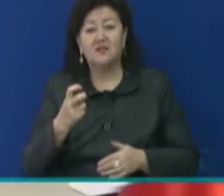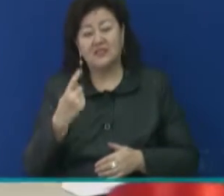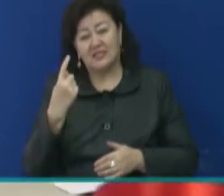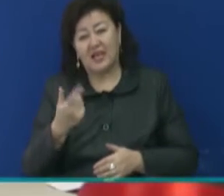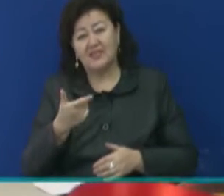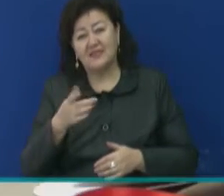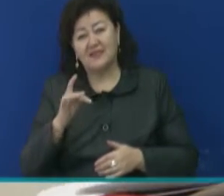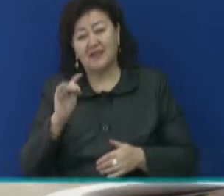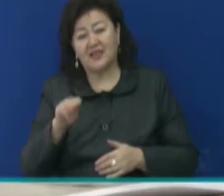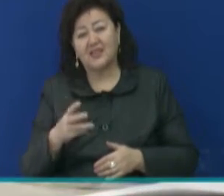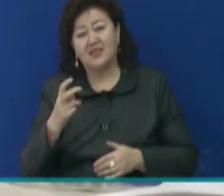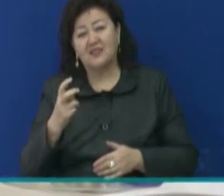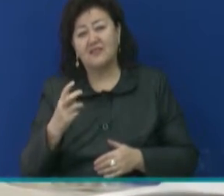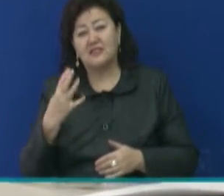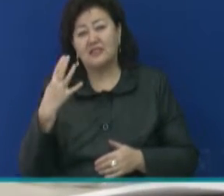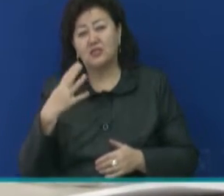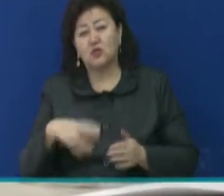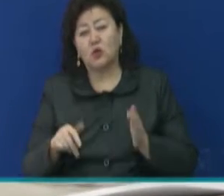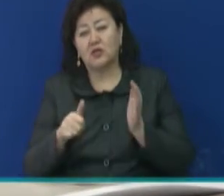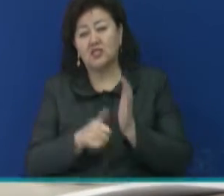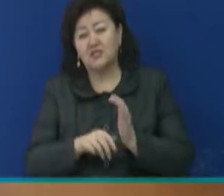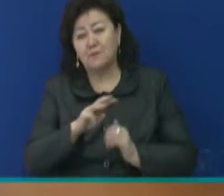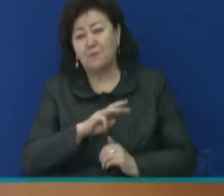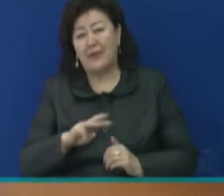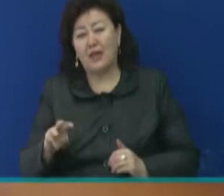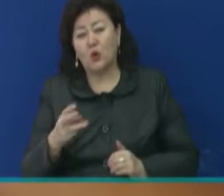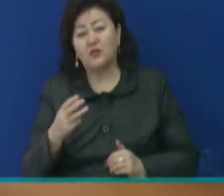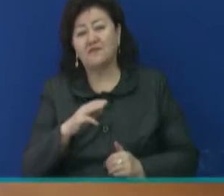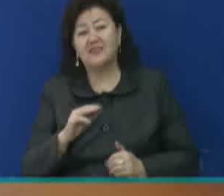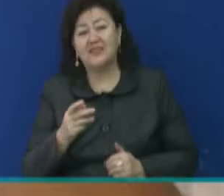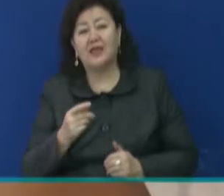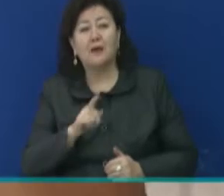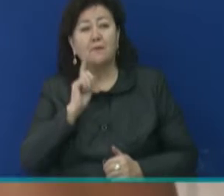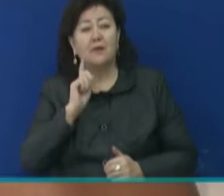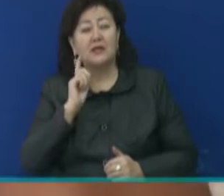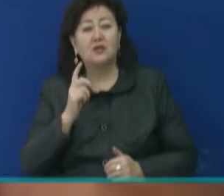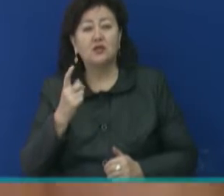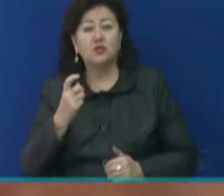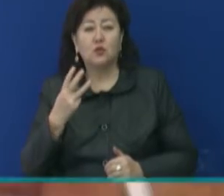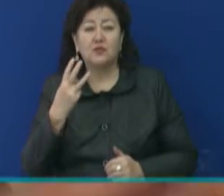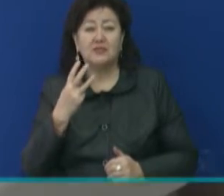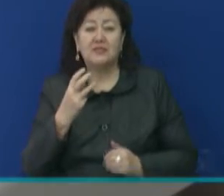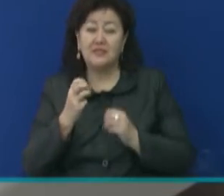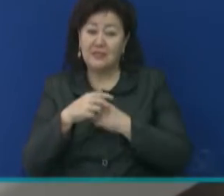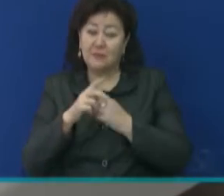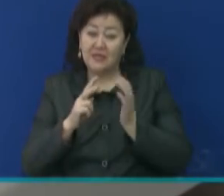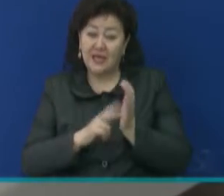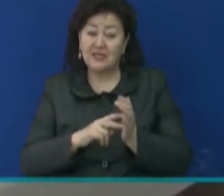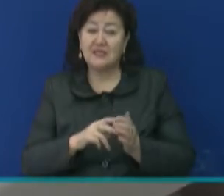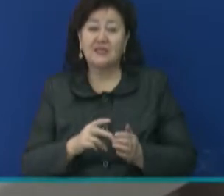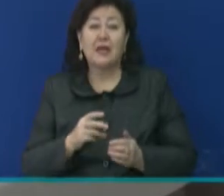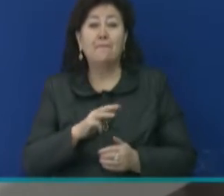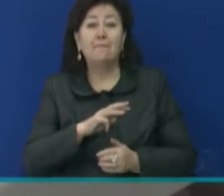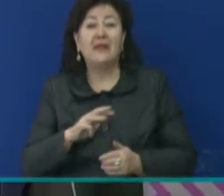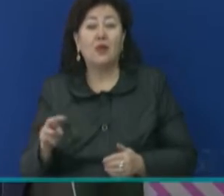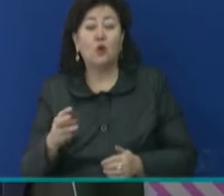Град на сумму 246 миллионов тенге из них молодежи выделили 117 миллионов тенге и социально уязвимым категориям